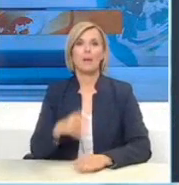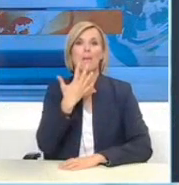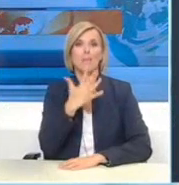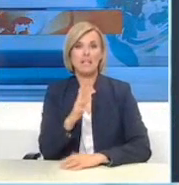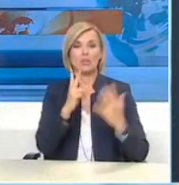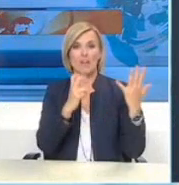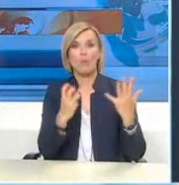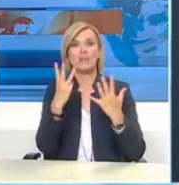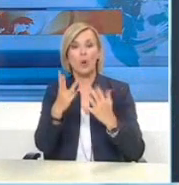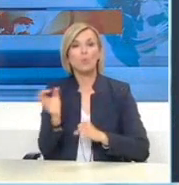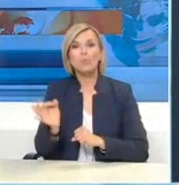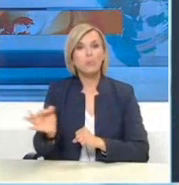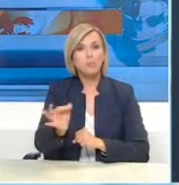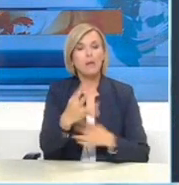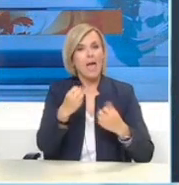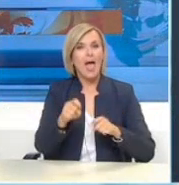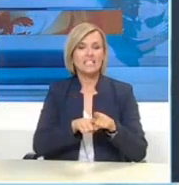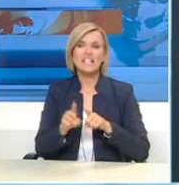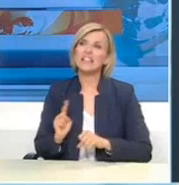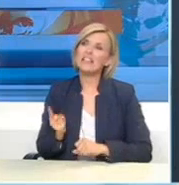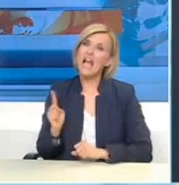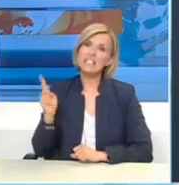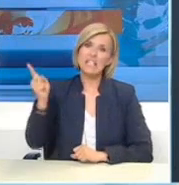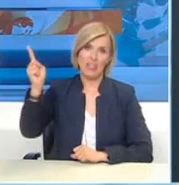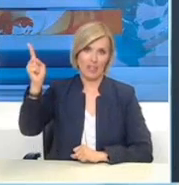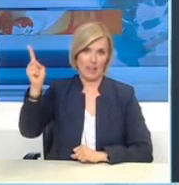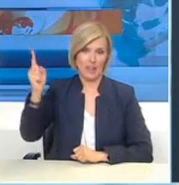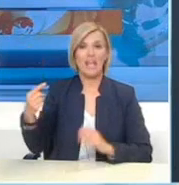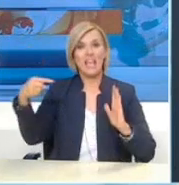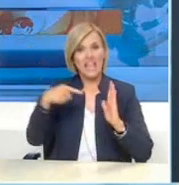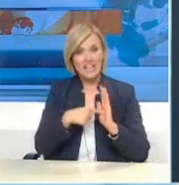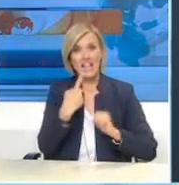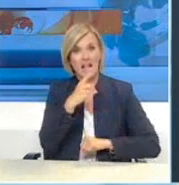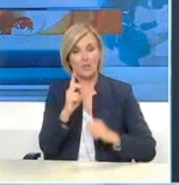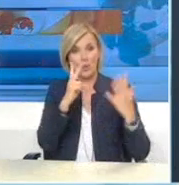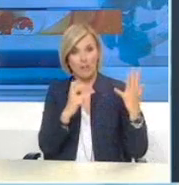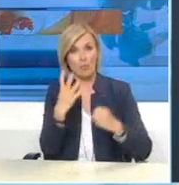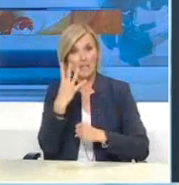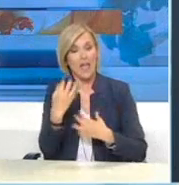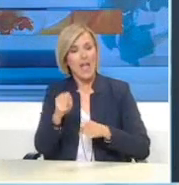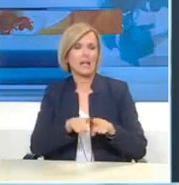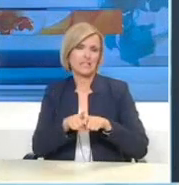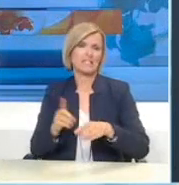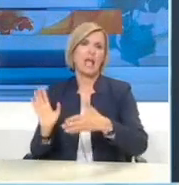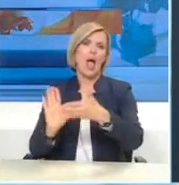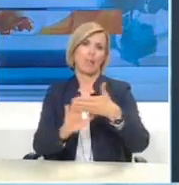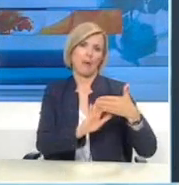578 κρούσματα θεωρούνται σχετιζόμενα με ταξίδι από το εξωτερικό και 1.174 είναι σχετιζόμενα με ήδη γνωστό